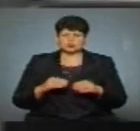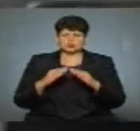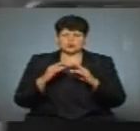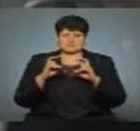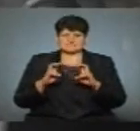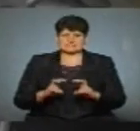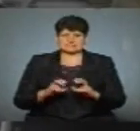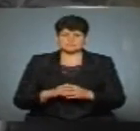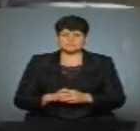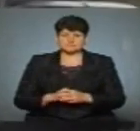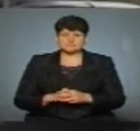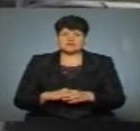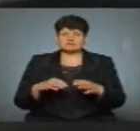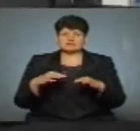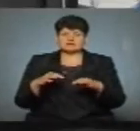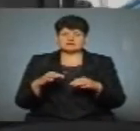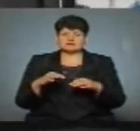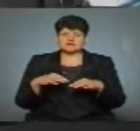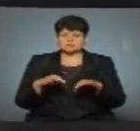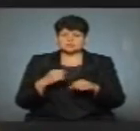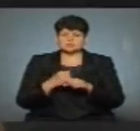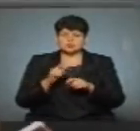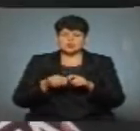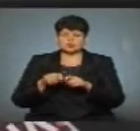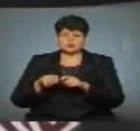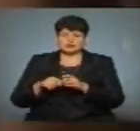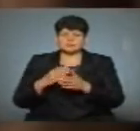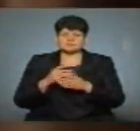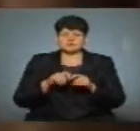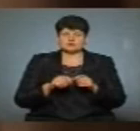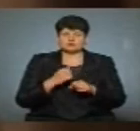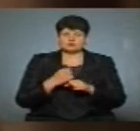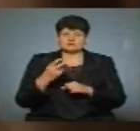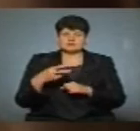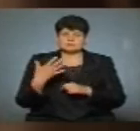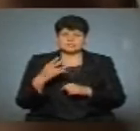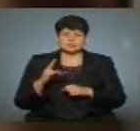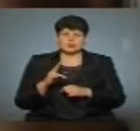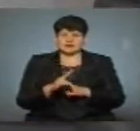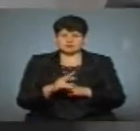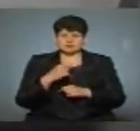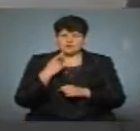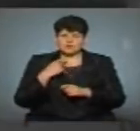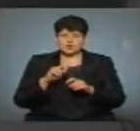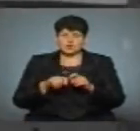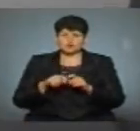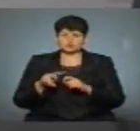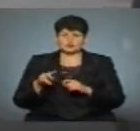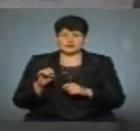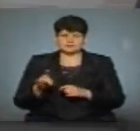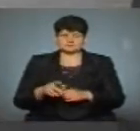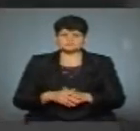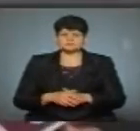сидіти. У транспорті працюють контролери. Сьогодні мають перевірити роботу 25 тролейбусів, каже контролер Павло